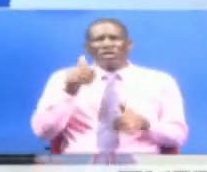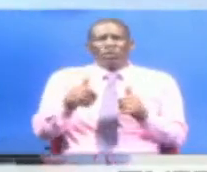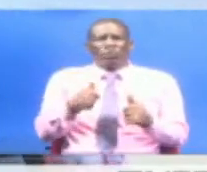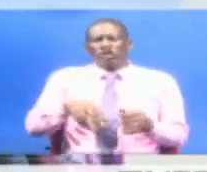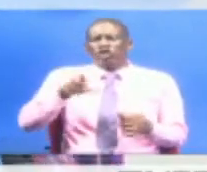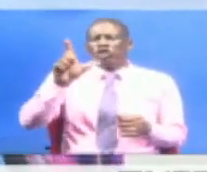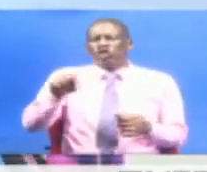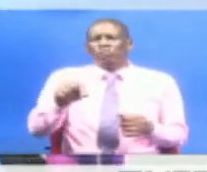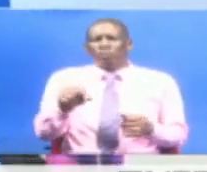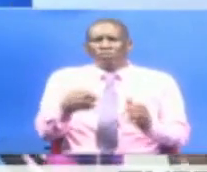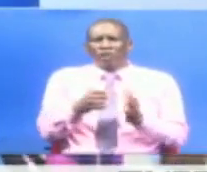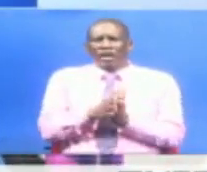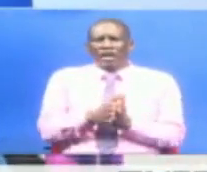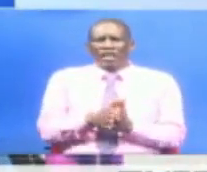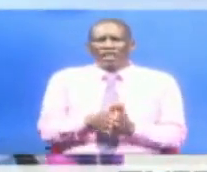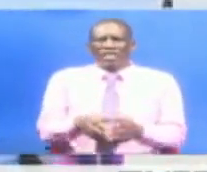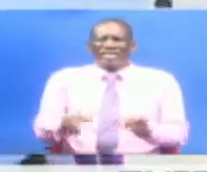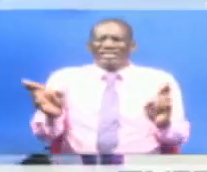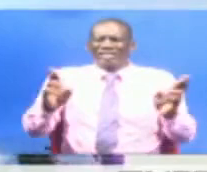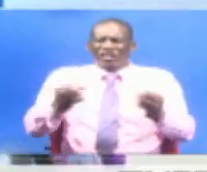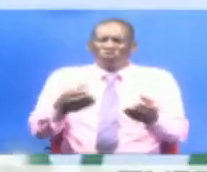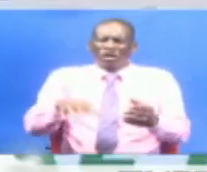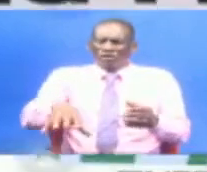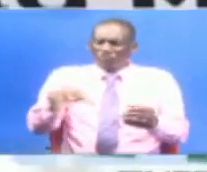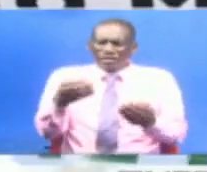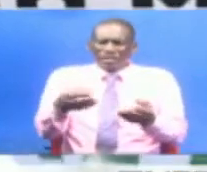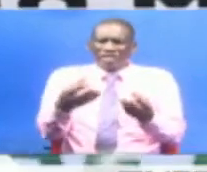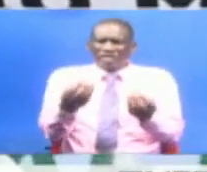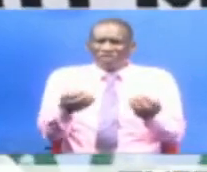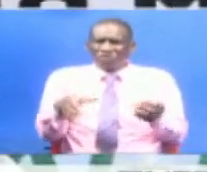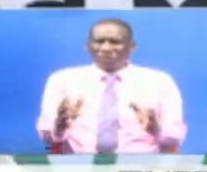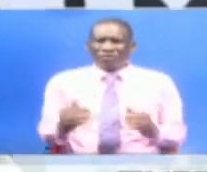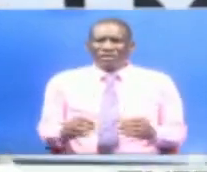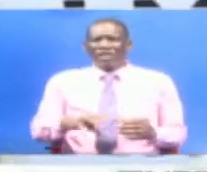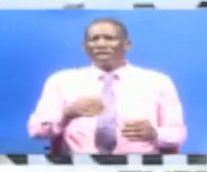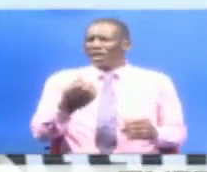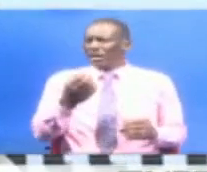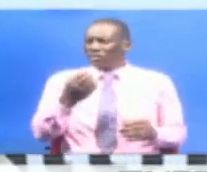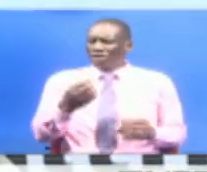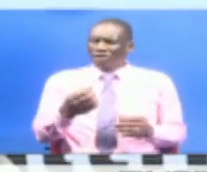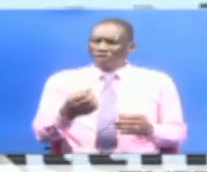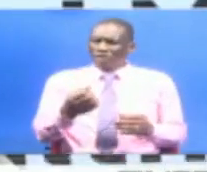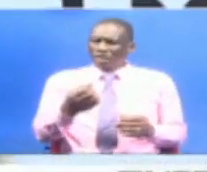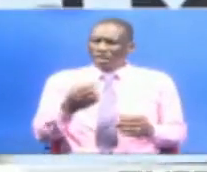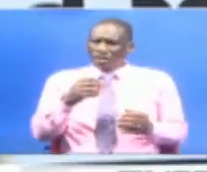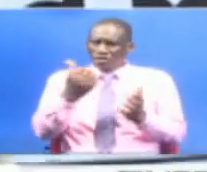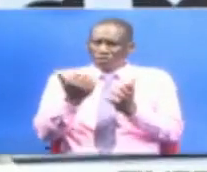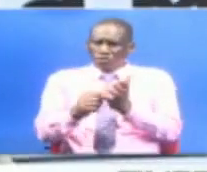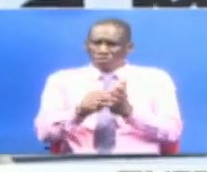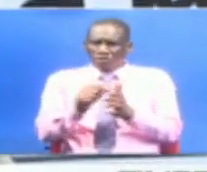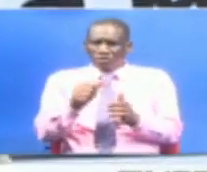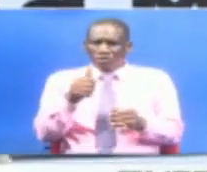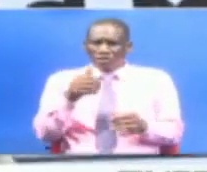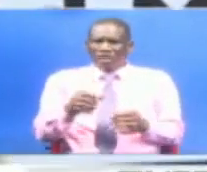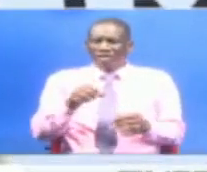nafuu na inapatikana kwa urahisi zaidi. Pia drug nyingine ambayo imetuletea shida sana ni hiyo inaitwa